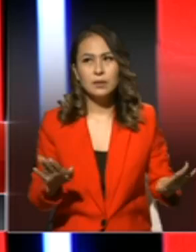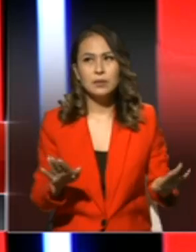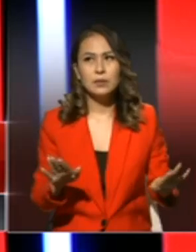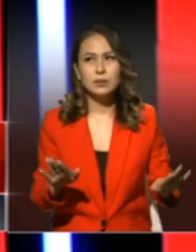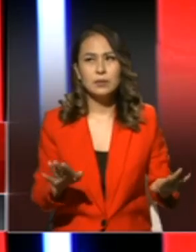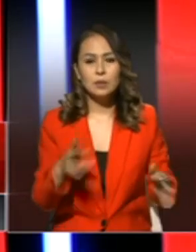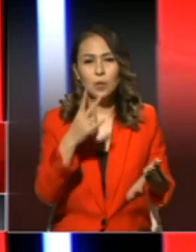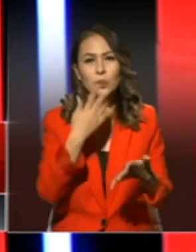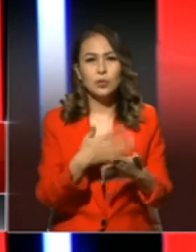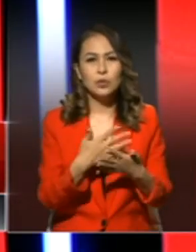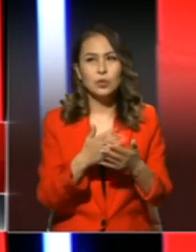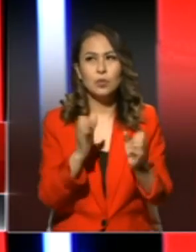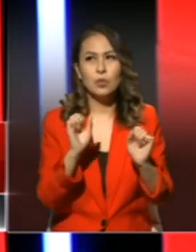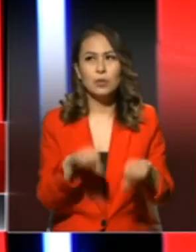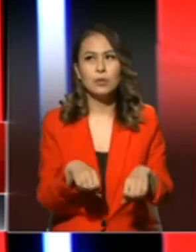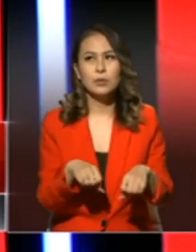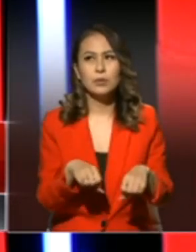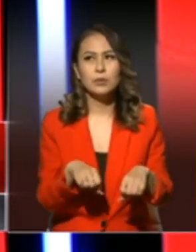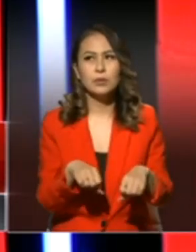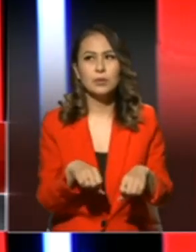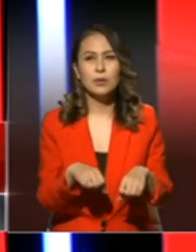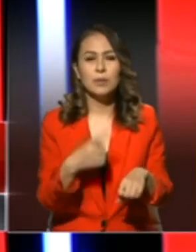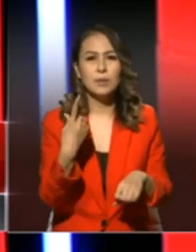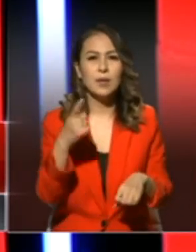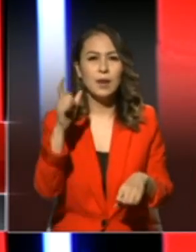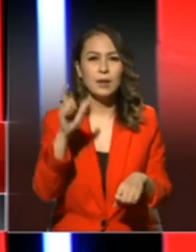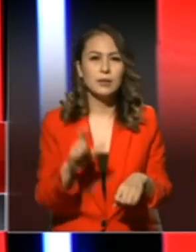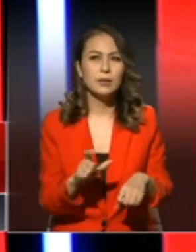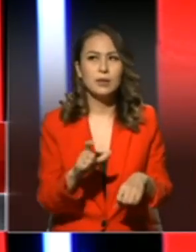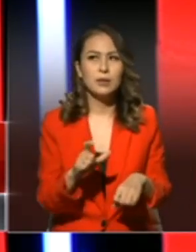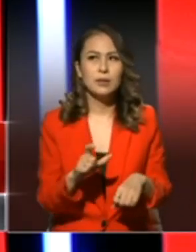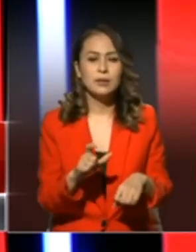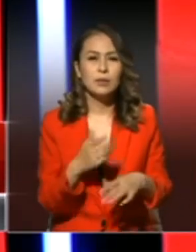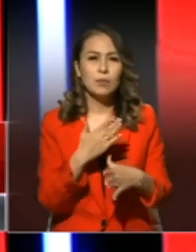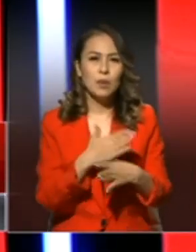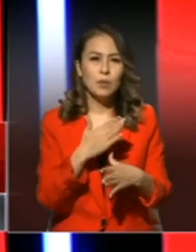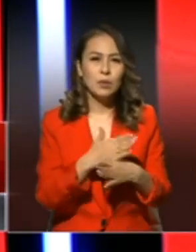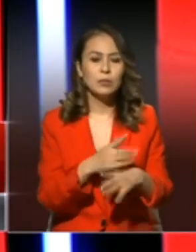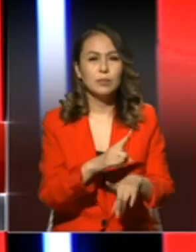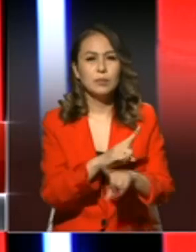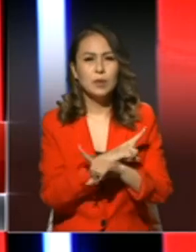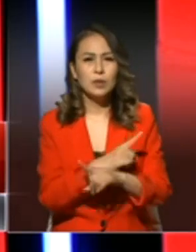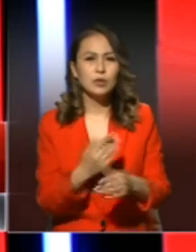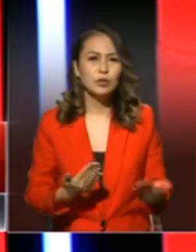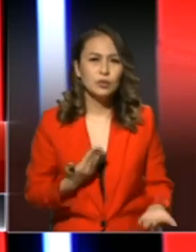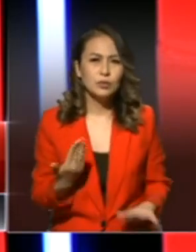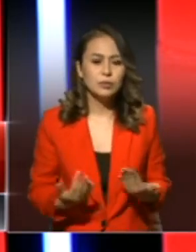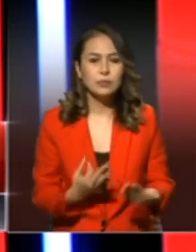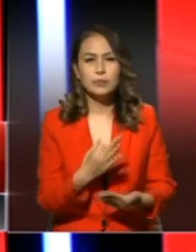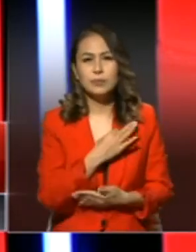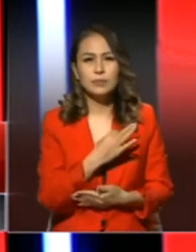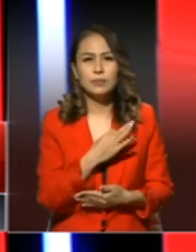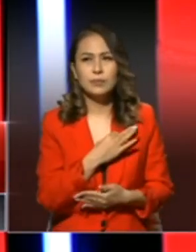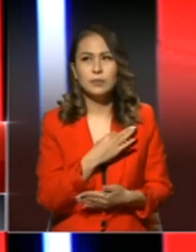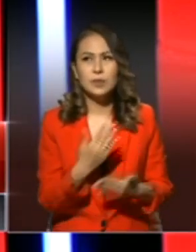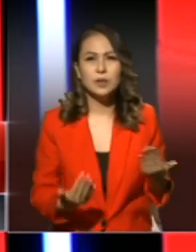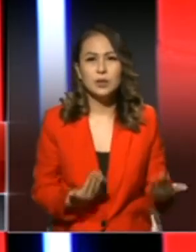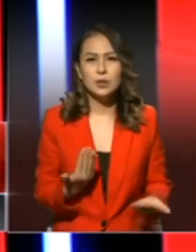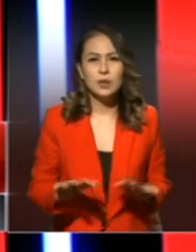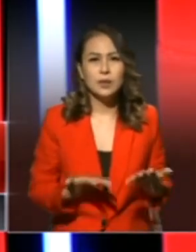дамығанының көрсеткіші екенін айтуымыз керек. Бір адамның донор болу, мәйіттік донор болсын, тірідей донор болған күніңізде, тірідей